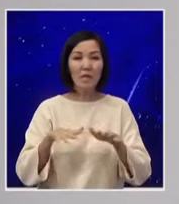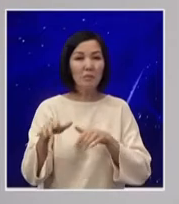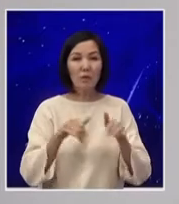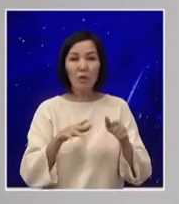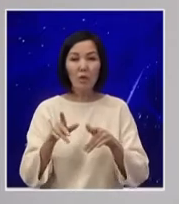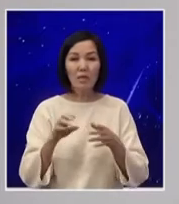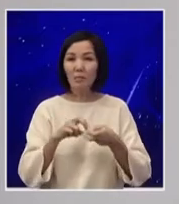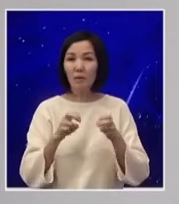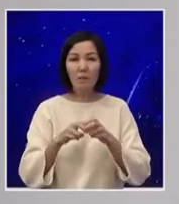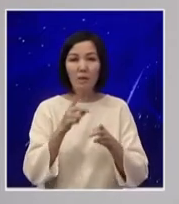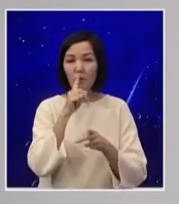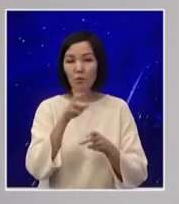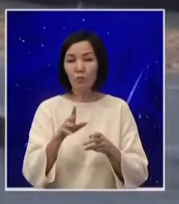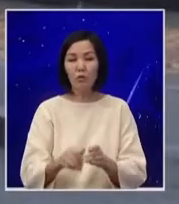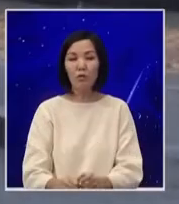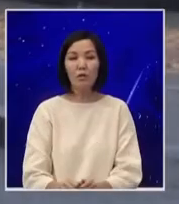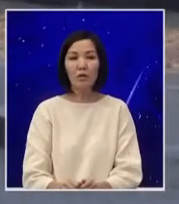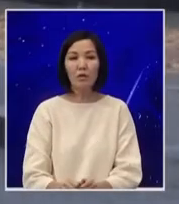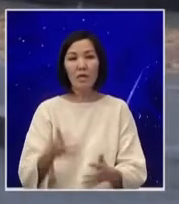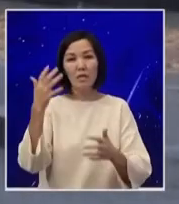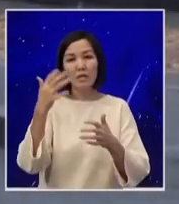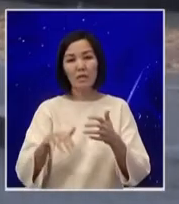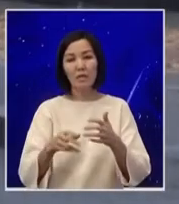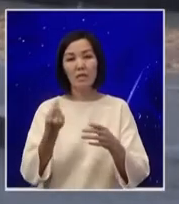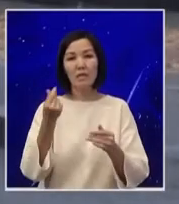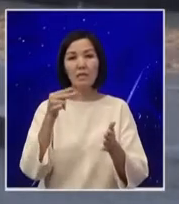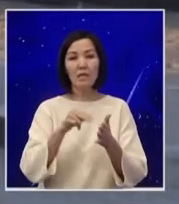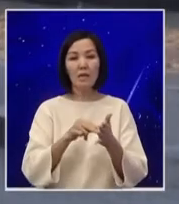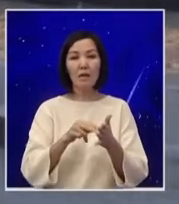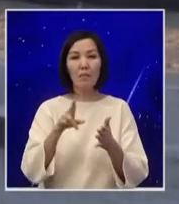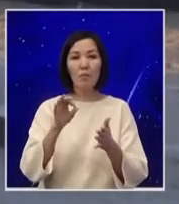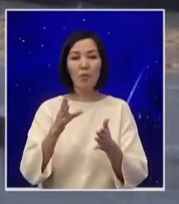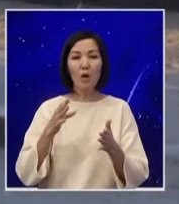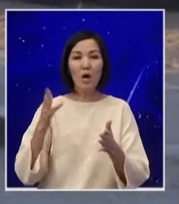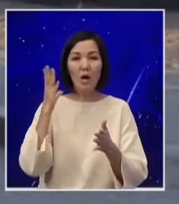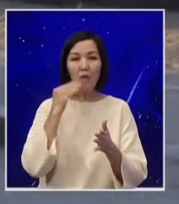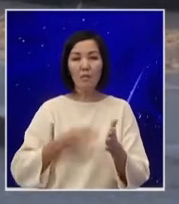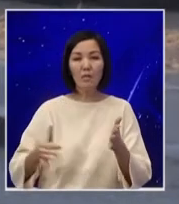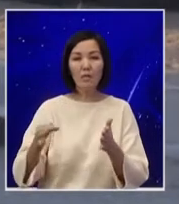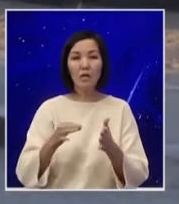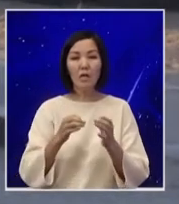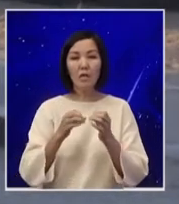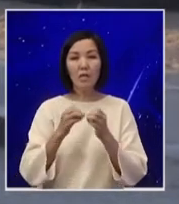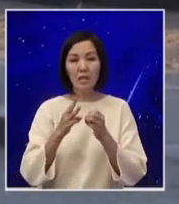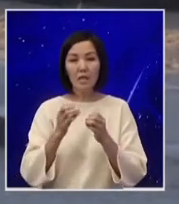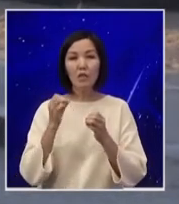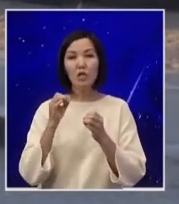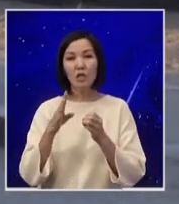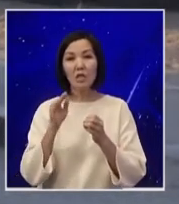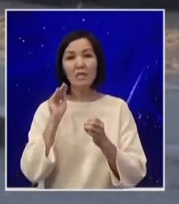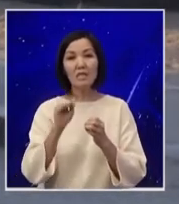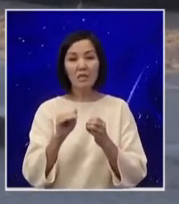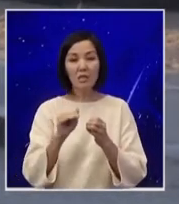заявили уполномоченные лица средняя цена по области у нас тринадцать четырнадцать тысяч по области но